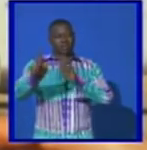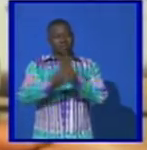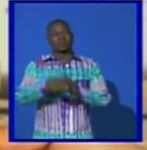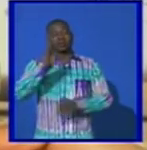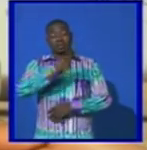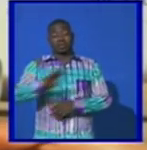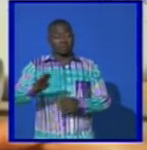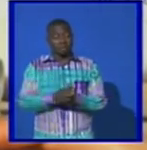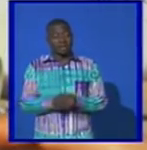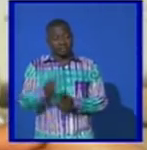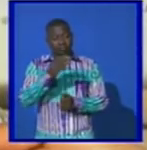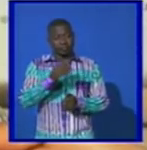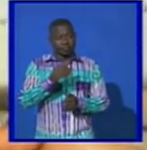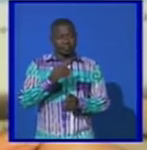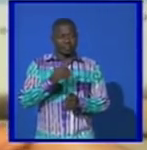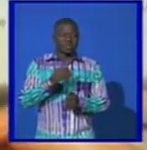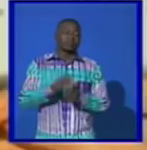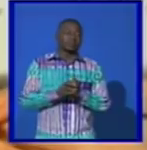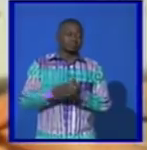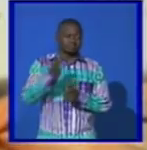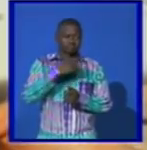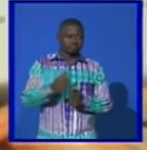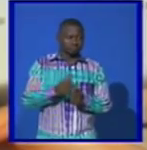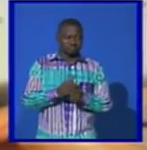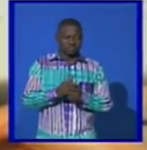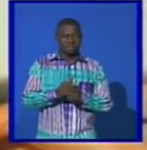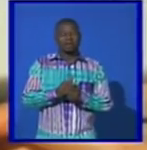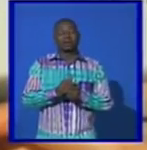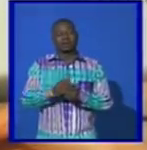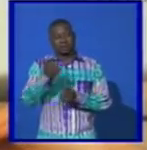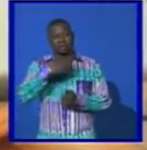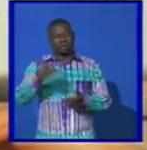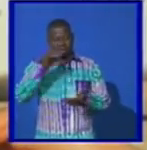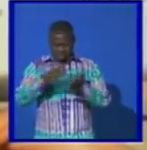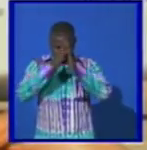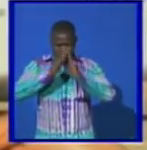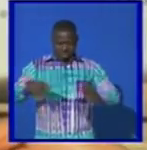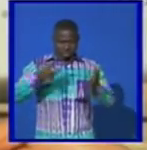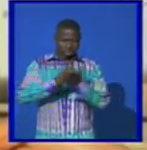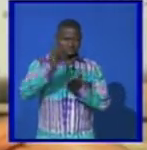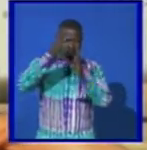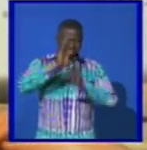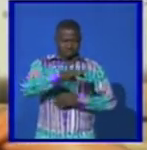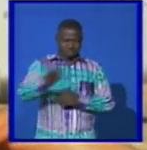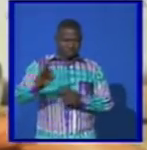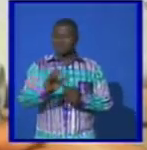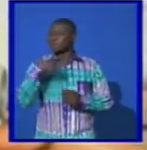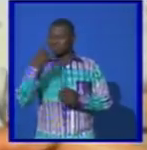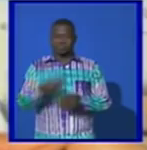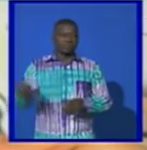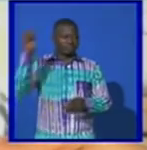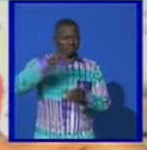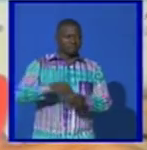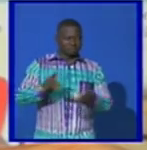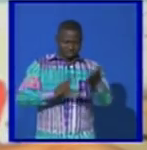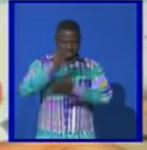tant qu'instrument national, entend participer justement au développement économique de la ville de Bobo. Et donc